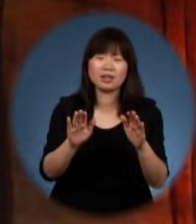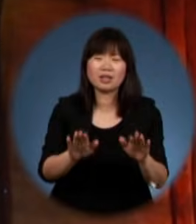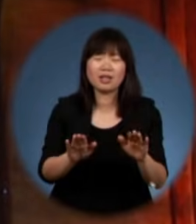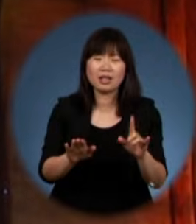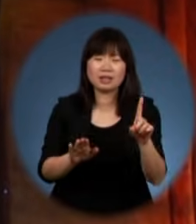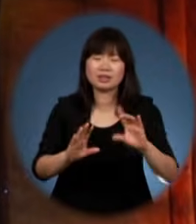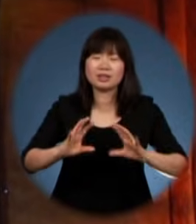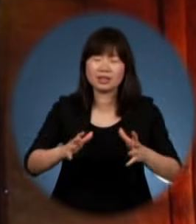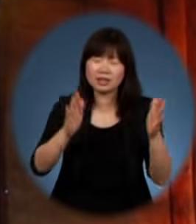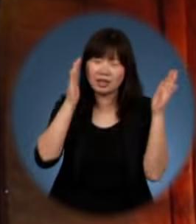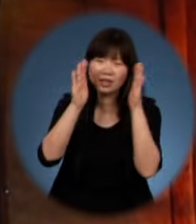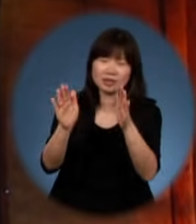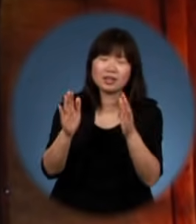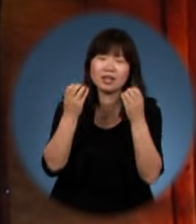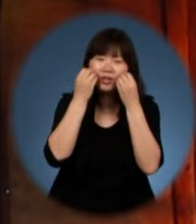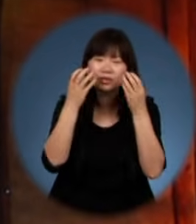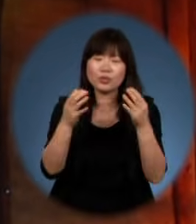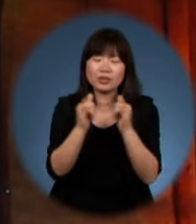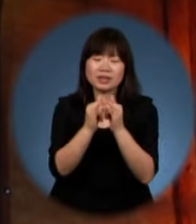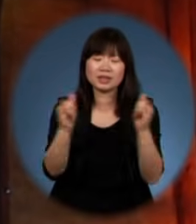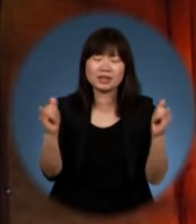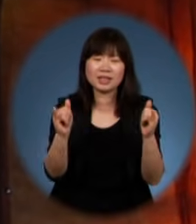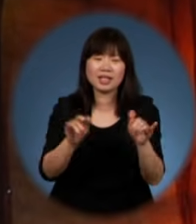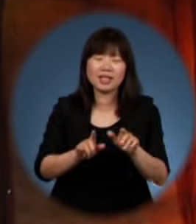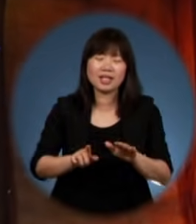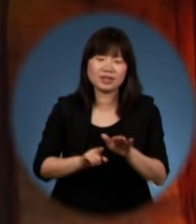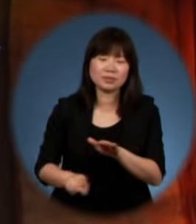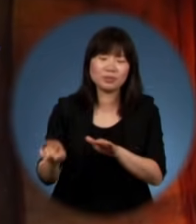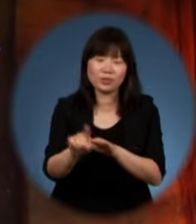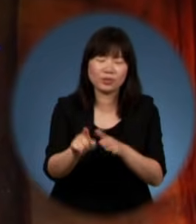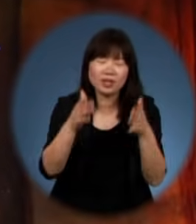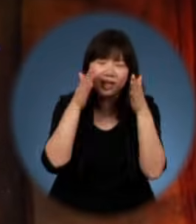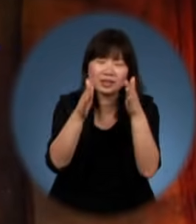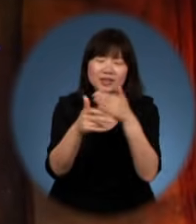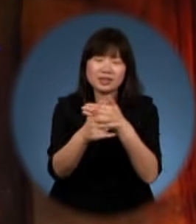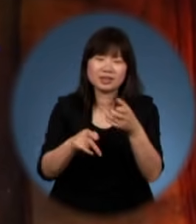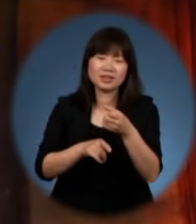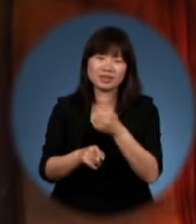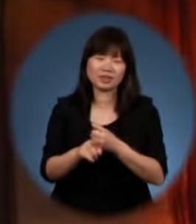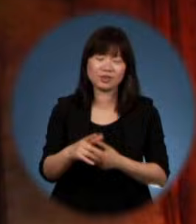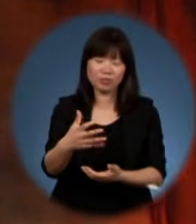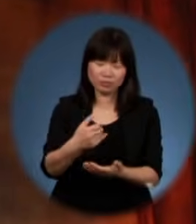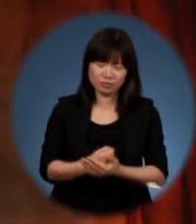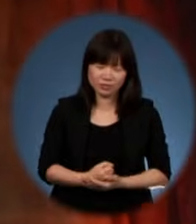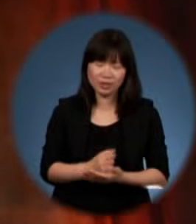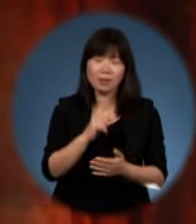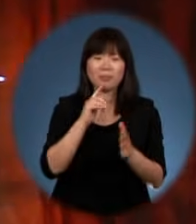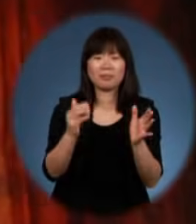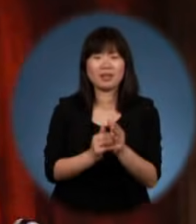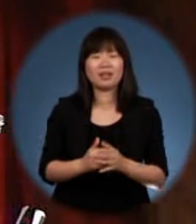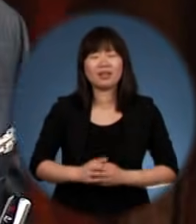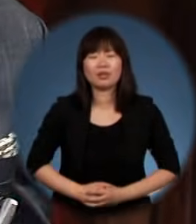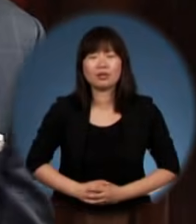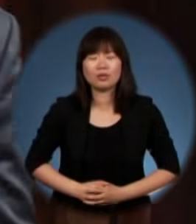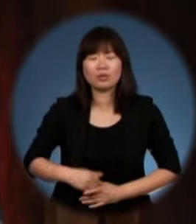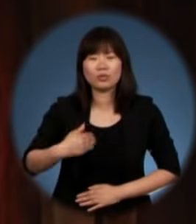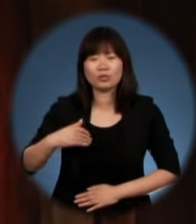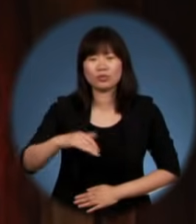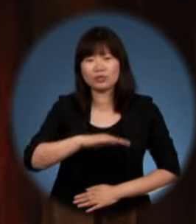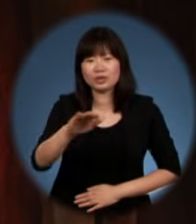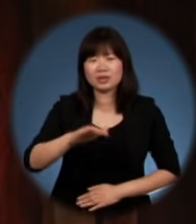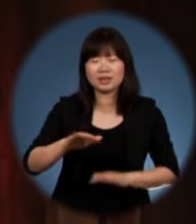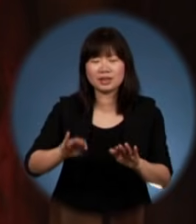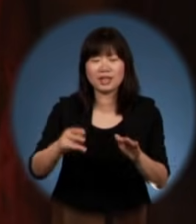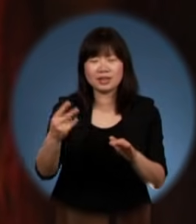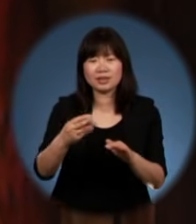한 세계를 향해 새로운 인류의 진보를 장애 큰 뜻을 품었다 는 것입니다 우리